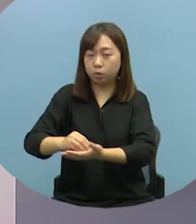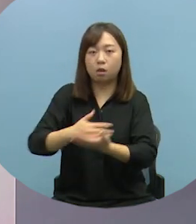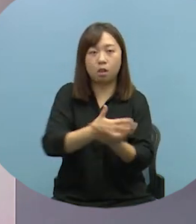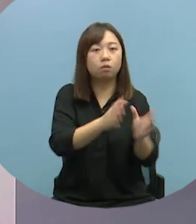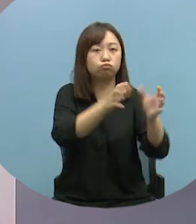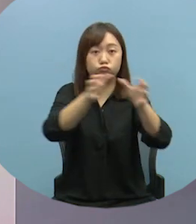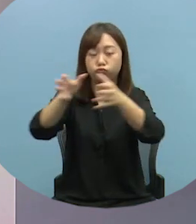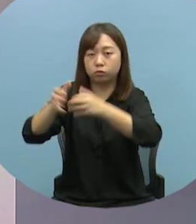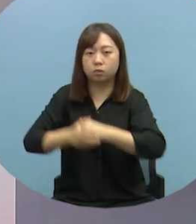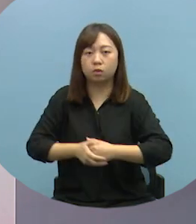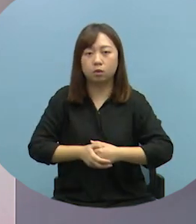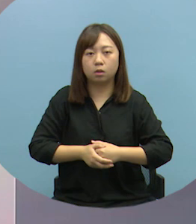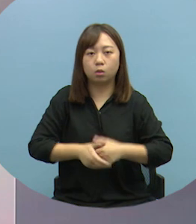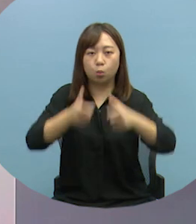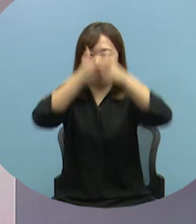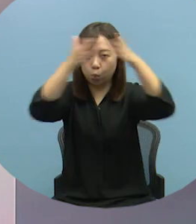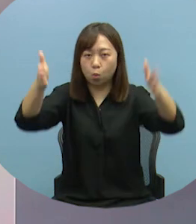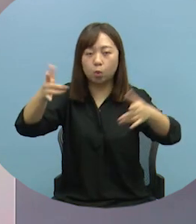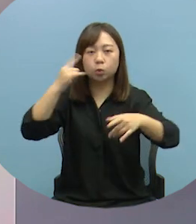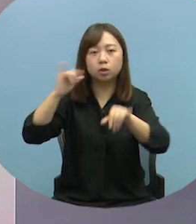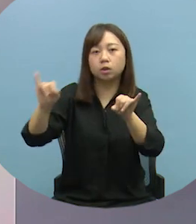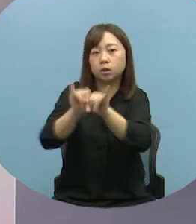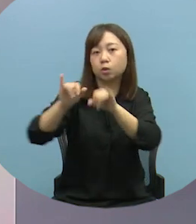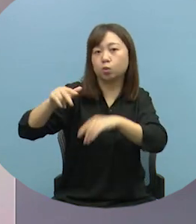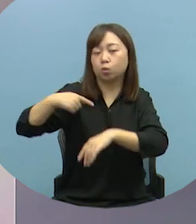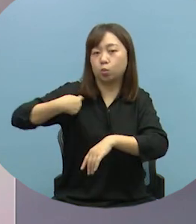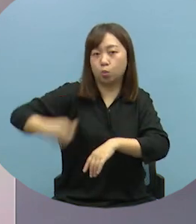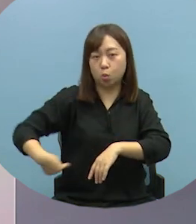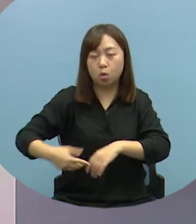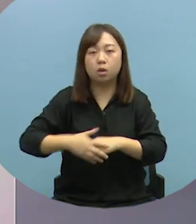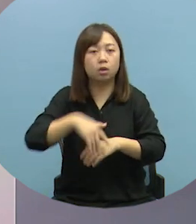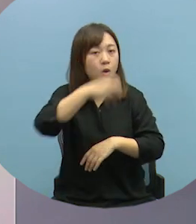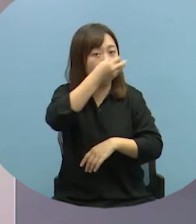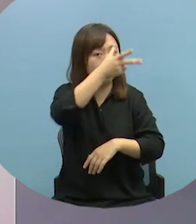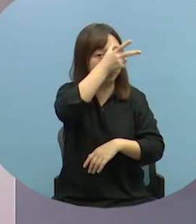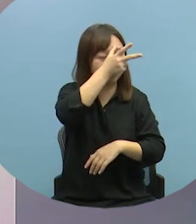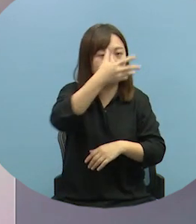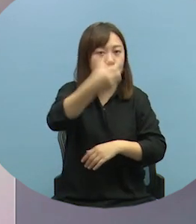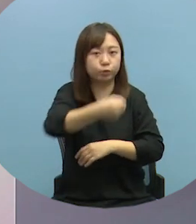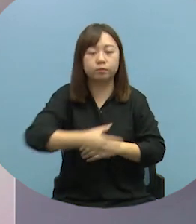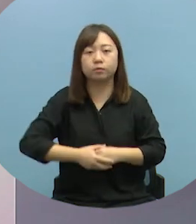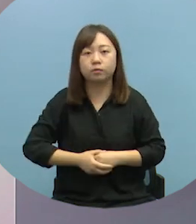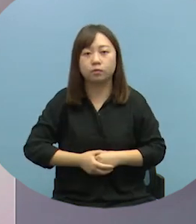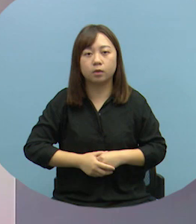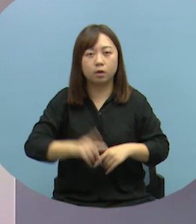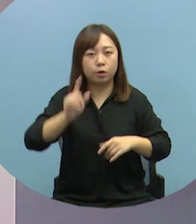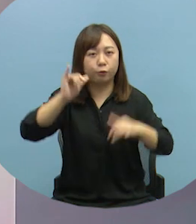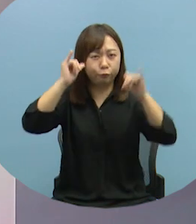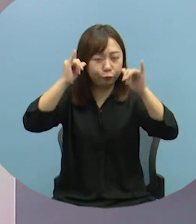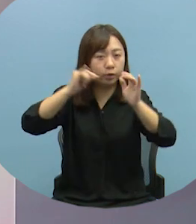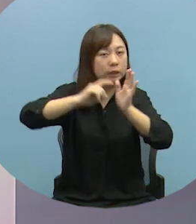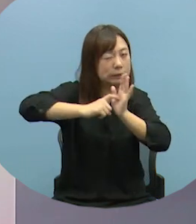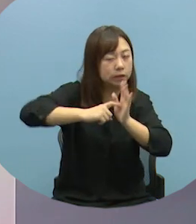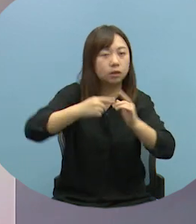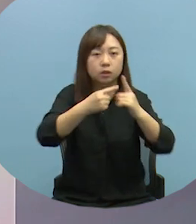織公然挑戰中央和特區政府的權威，激進分子策